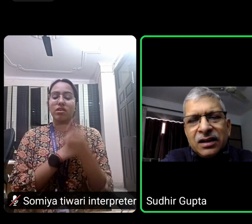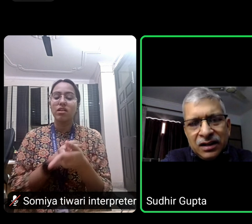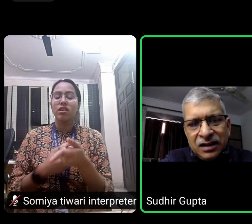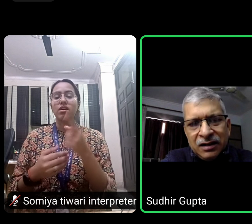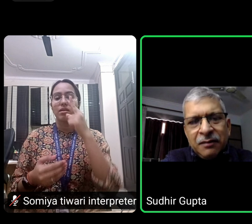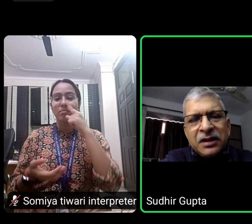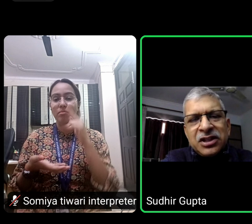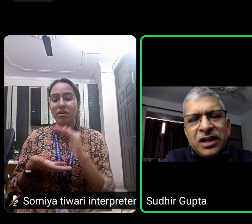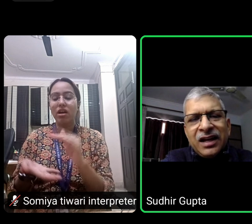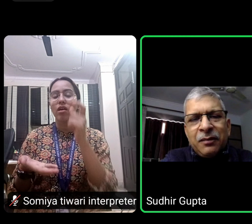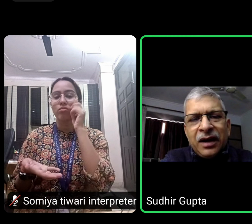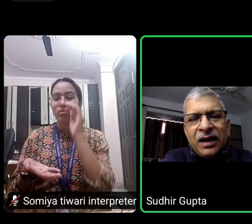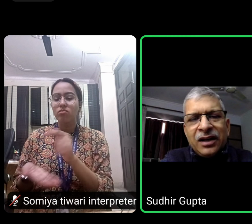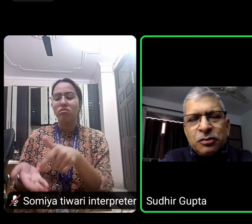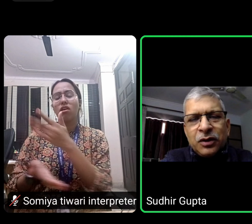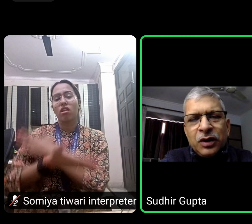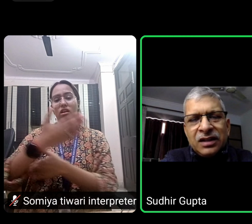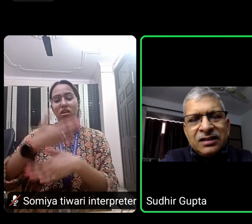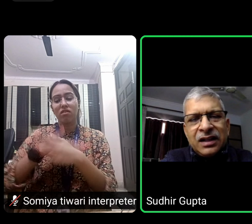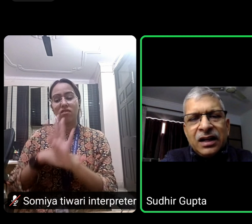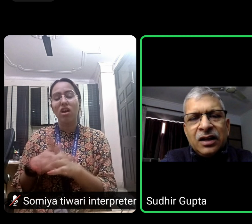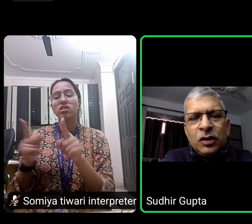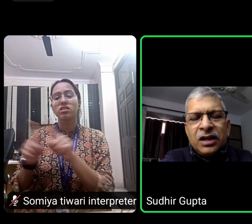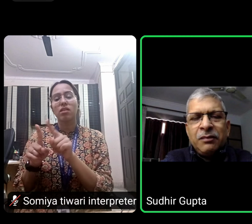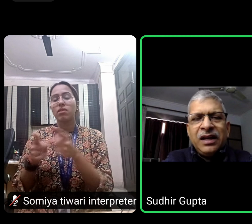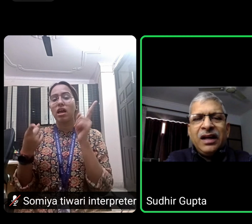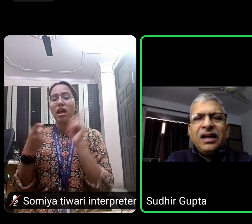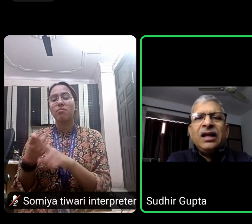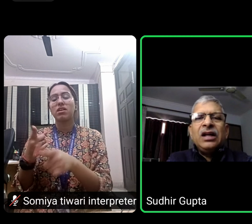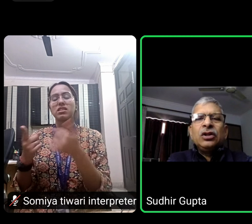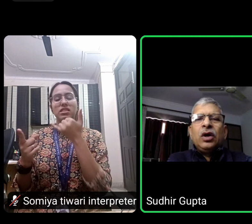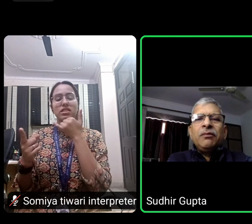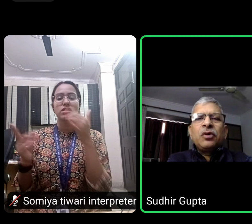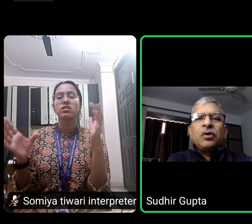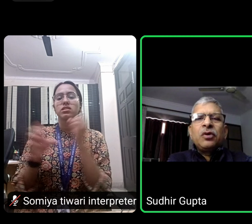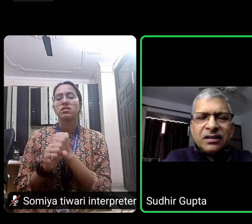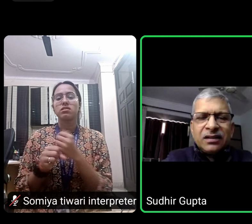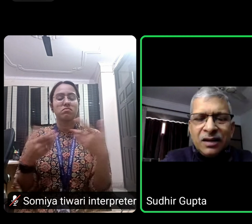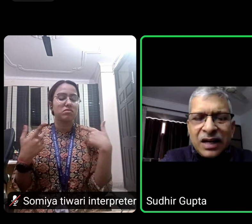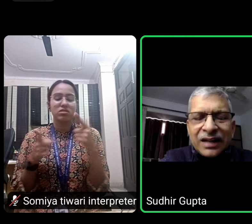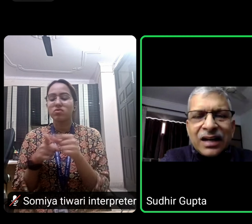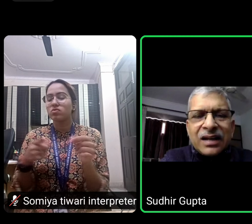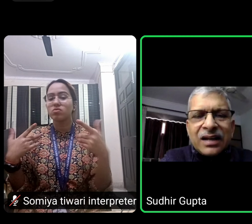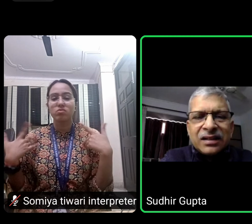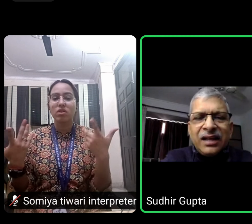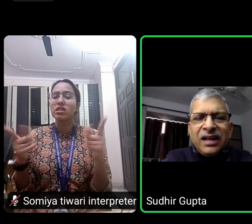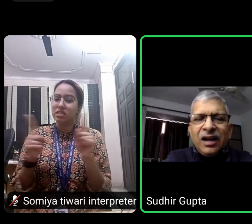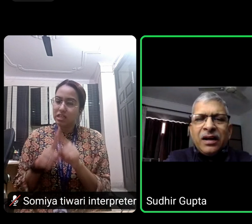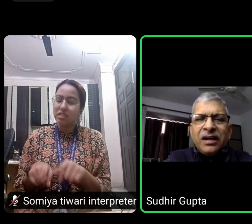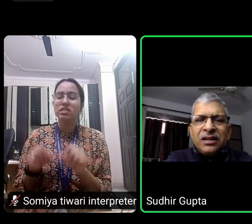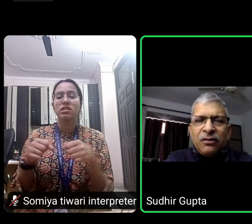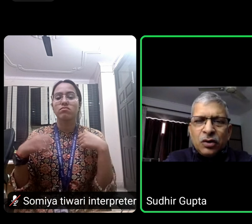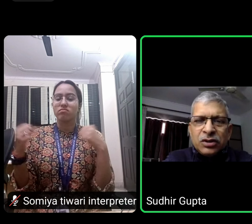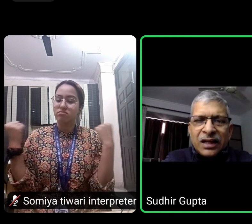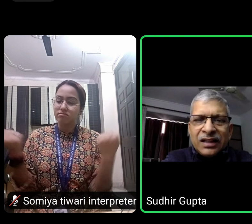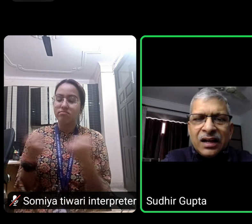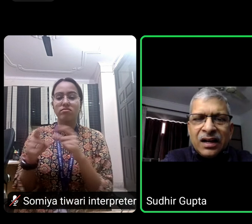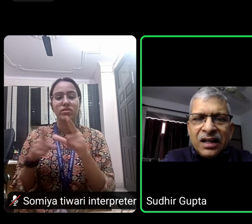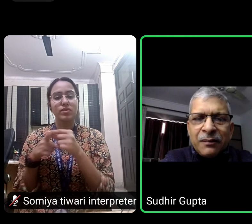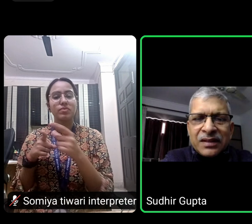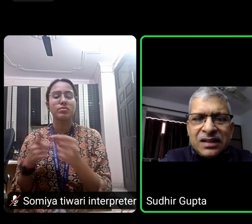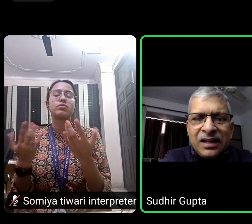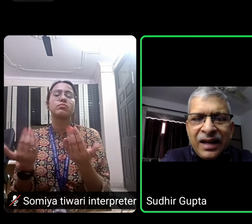दिव्यांग बच्चा है हमारा या उसमें कोई किसी तरह की कोई कमी है तो हम कुछ नहीं कर सकते। हम ज्यादा कर सकते हैं, हमारे अंदर वो